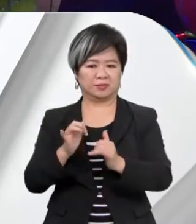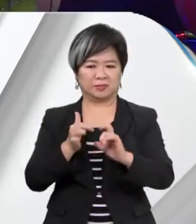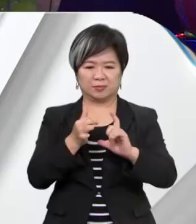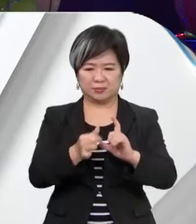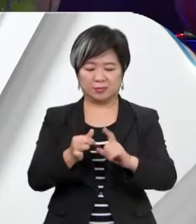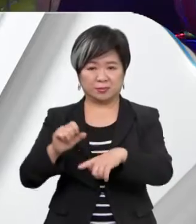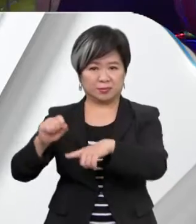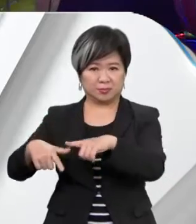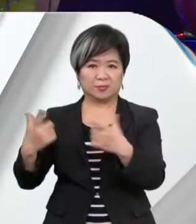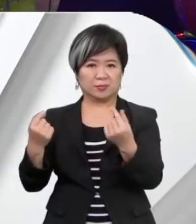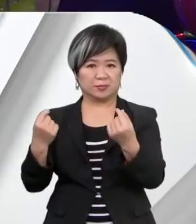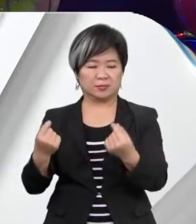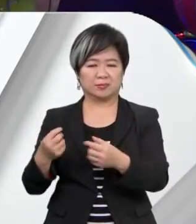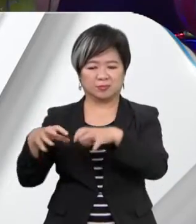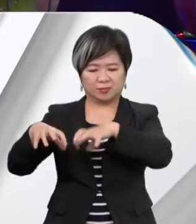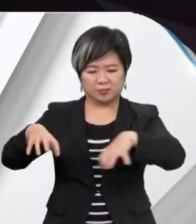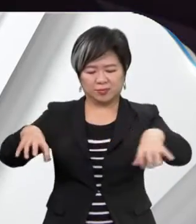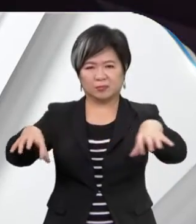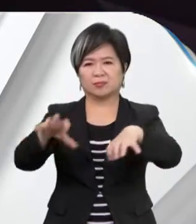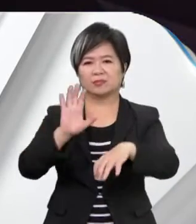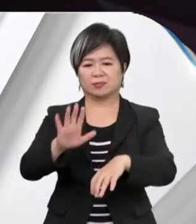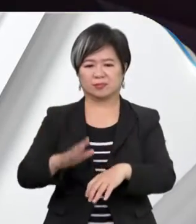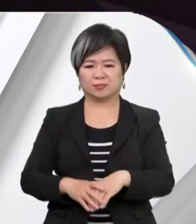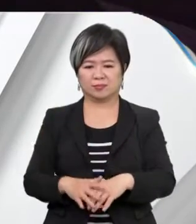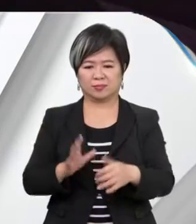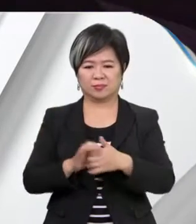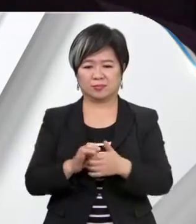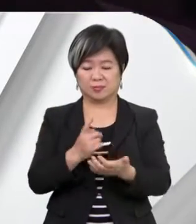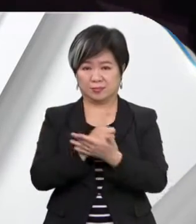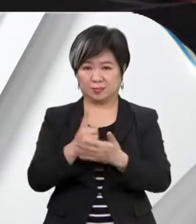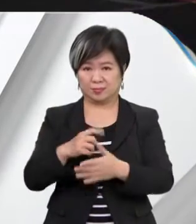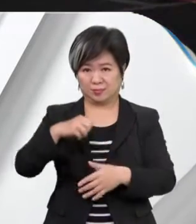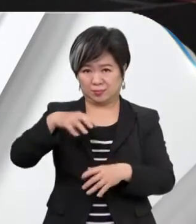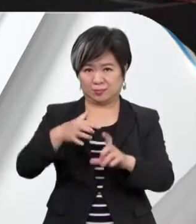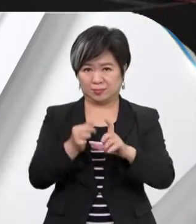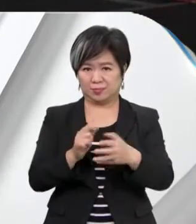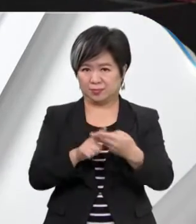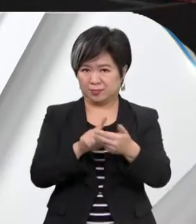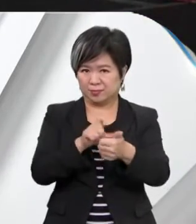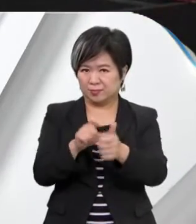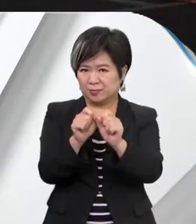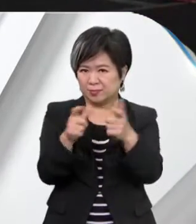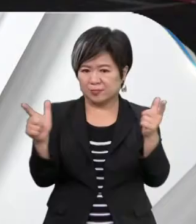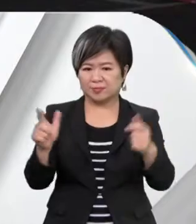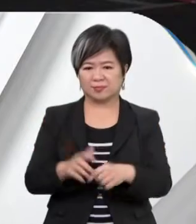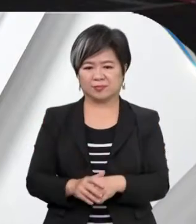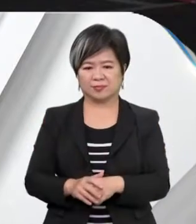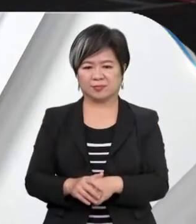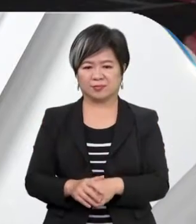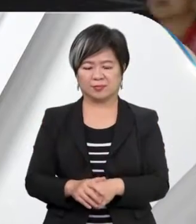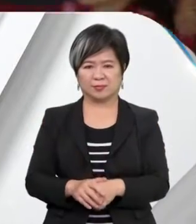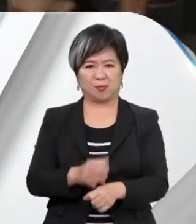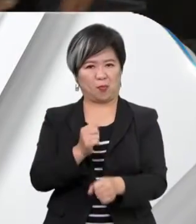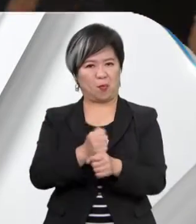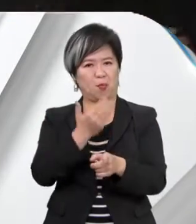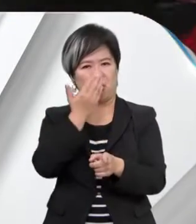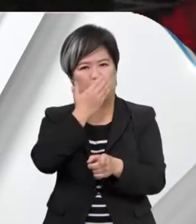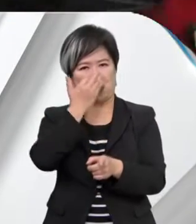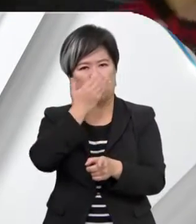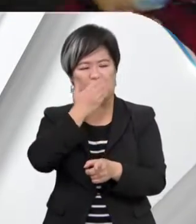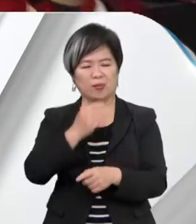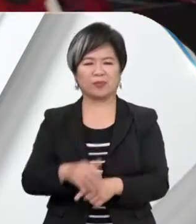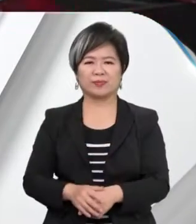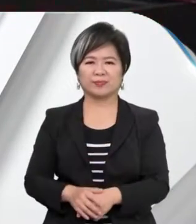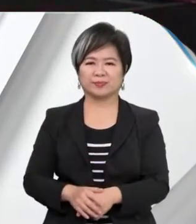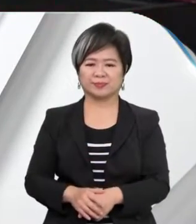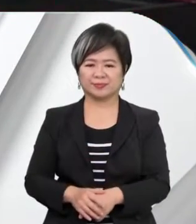企业没来参加，大家灯器各有主题同特色。 哎，我知道佮做到庆奖哦，还有